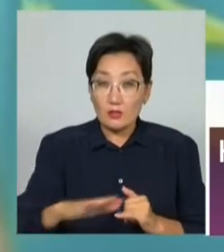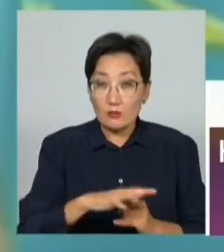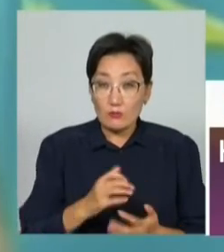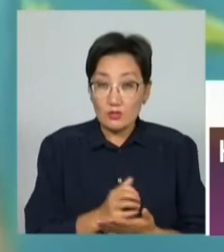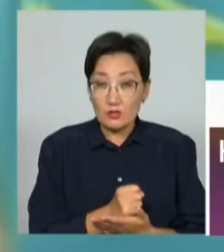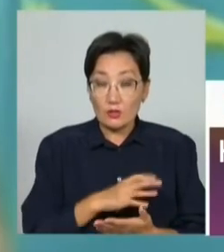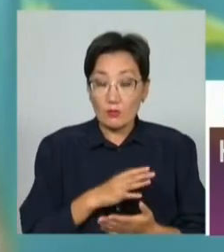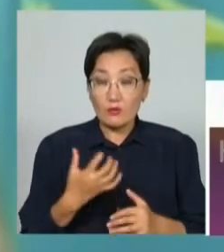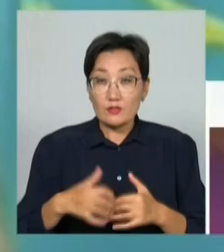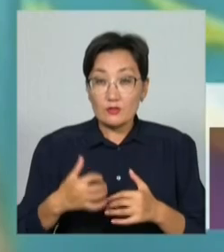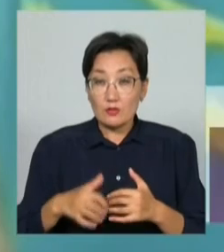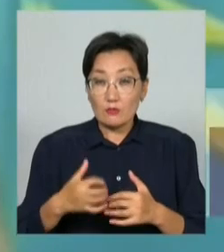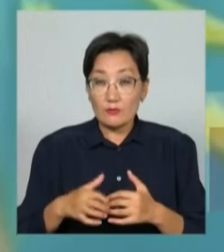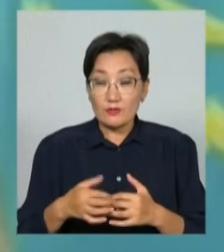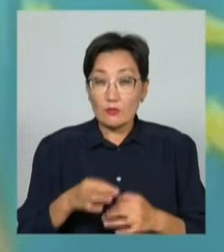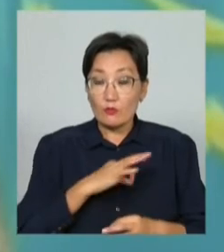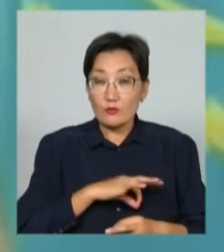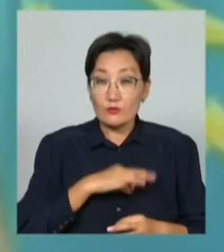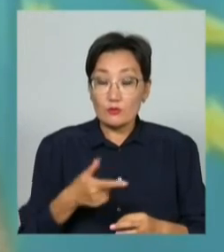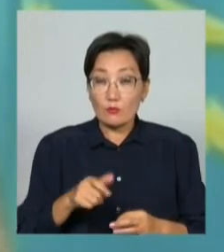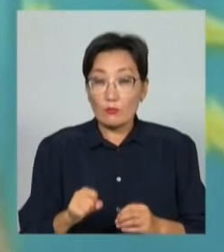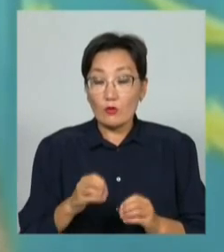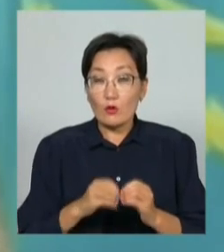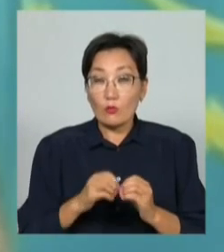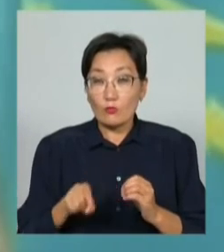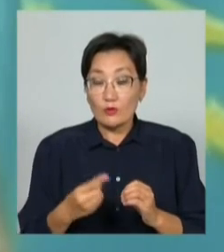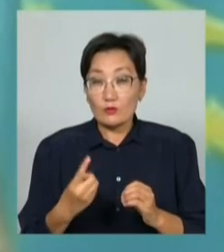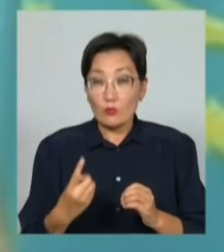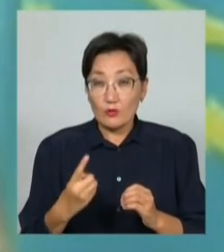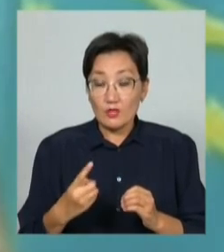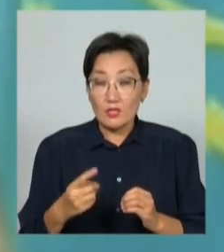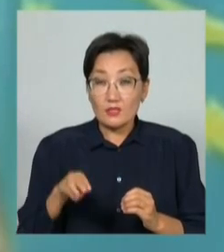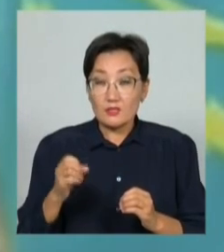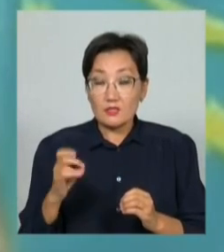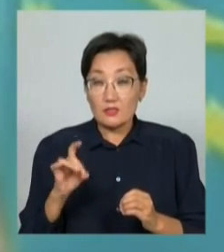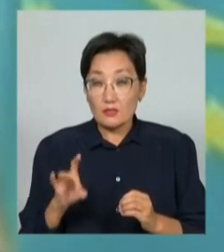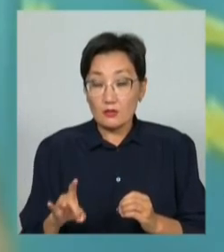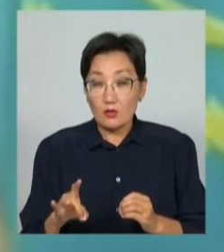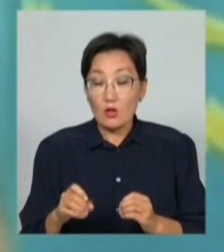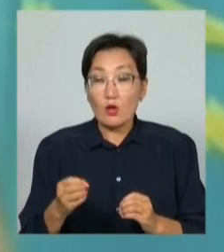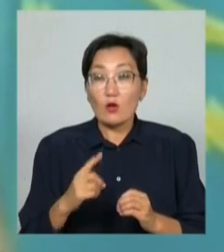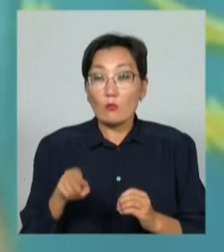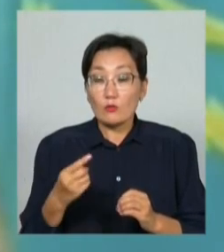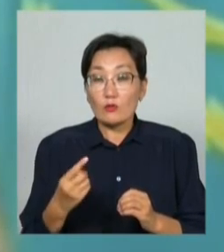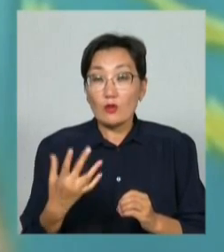болатын. Орташа түсімділік гектарына 10,1 центнер құрап 1,5